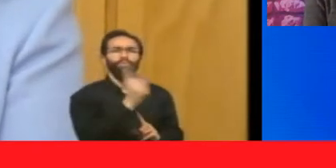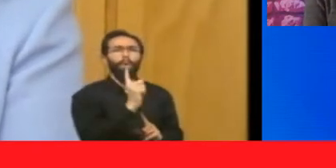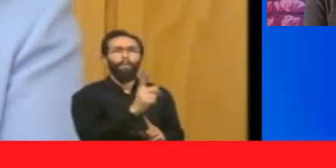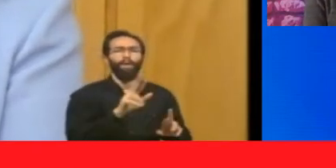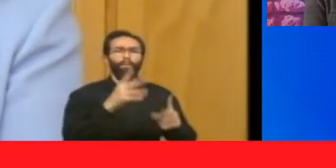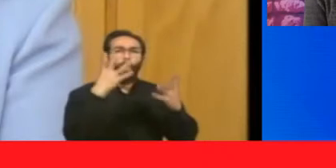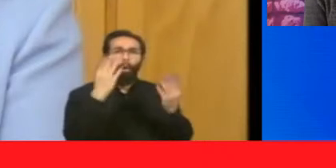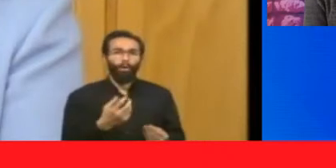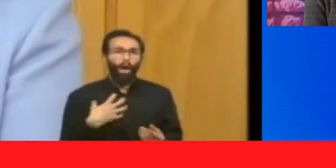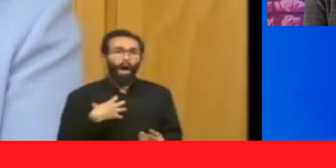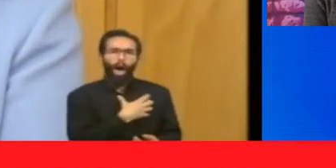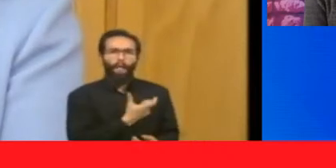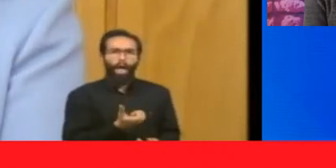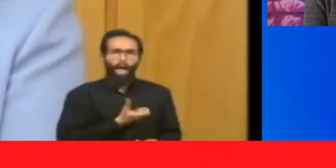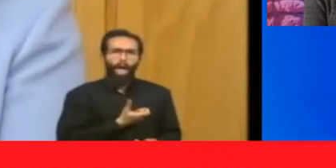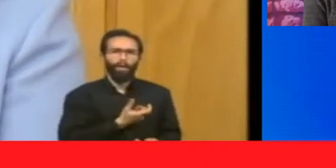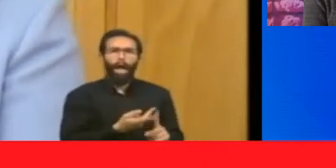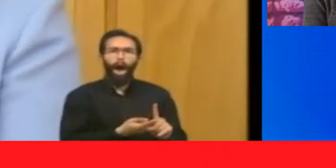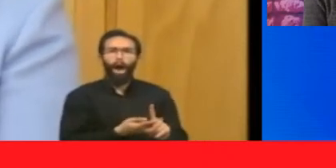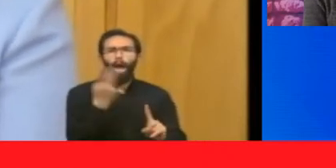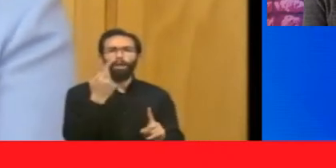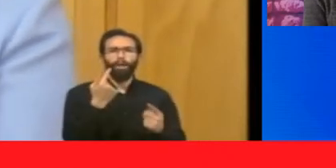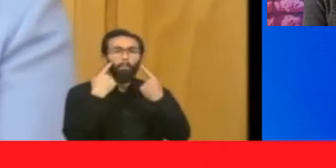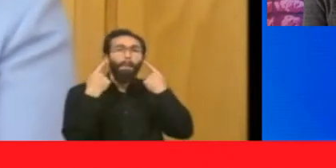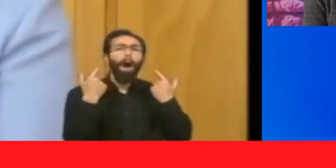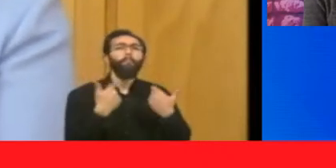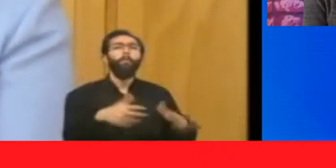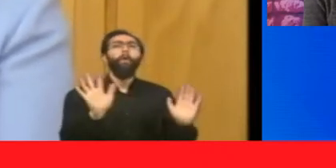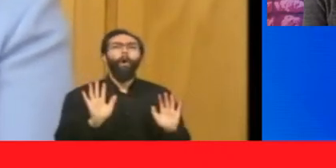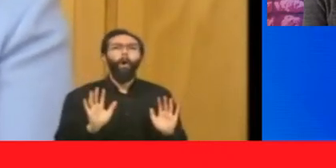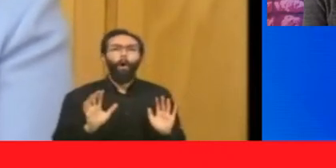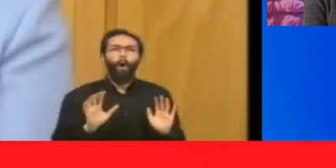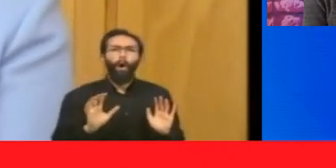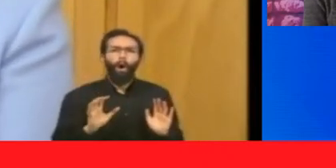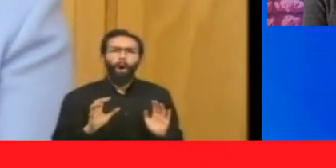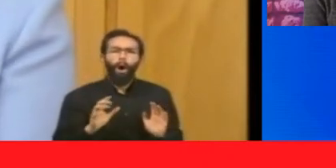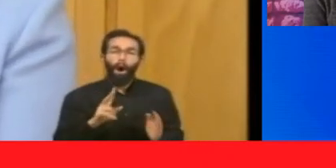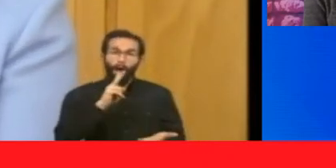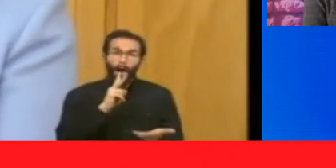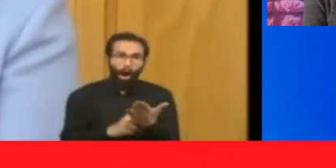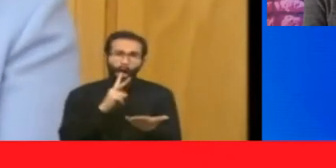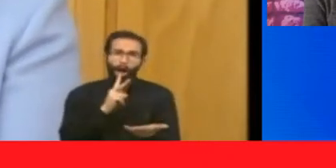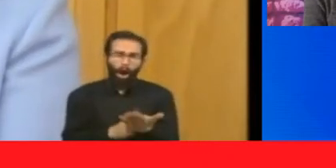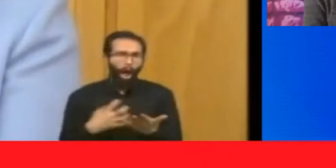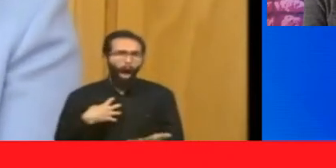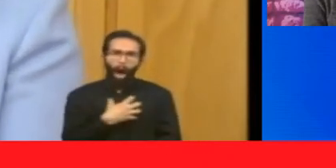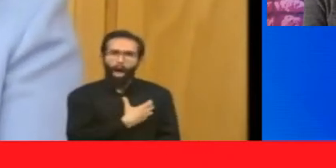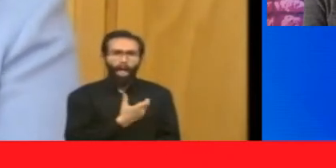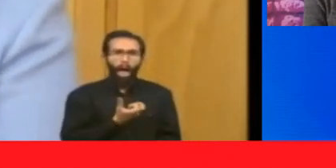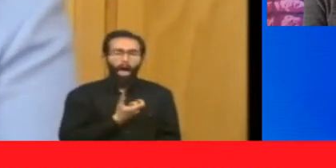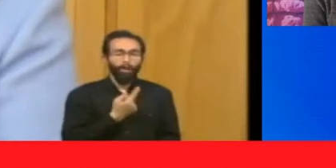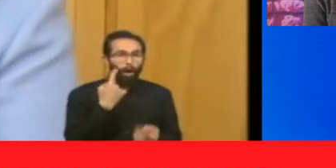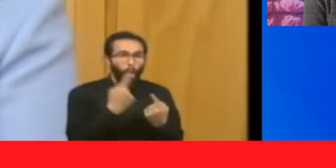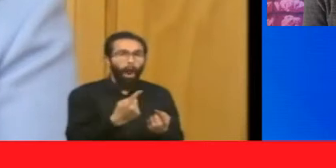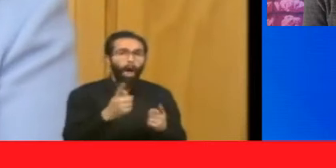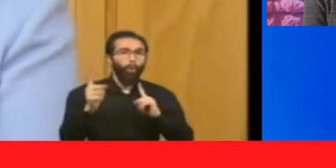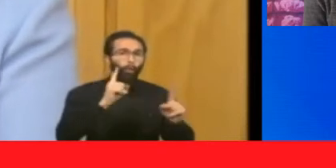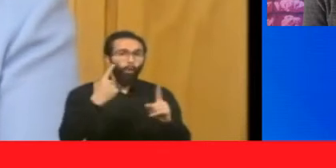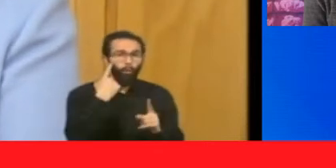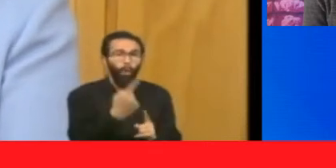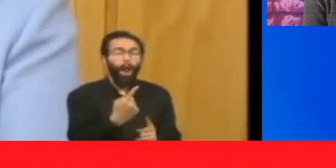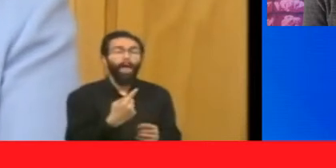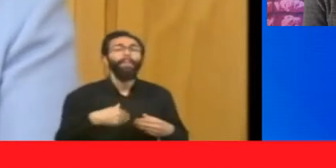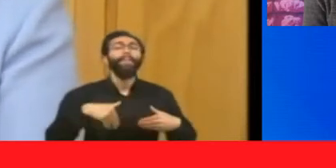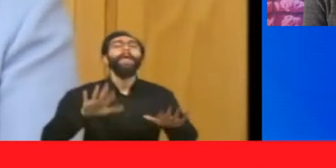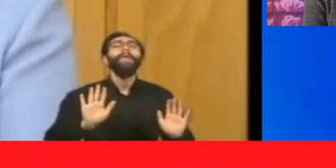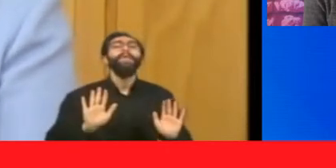gün görüyor ve yaşıyoruz. Kararlar artık anayasaya ve hukuka göre değil, tek adamın iki dudağı